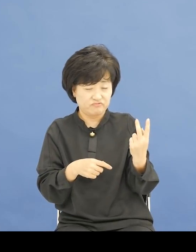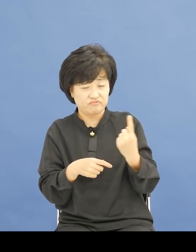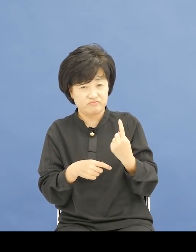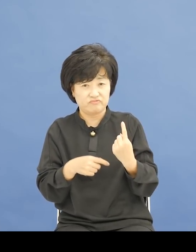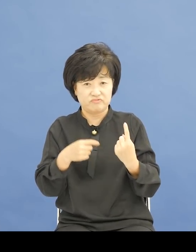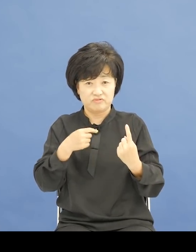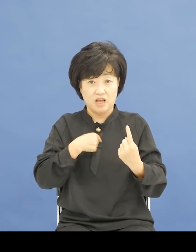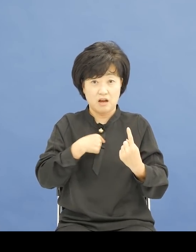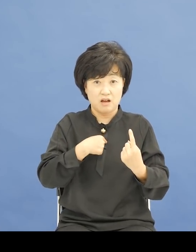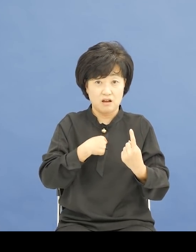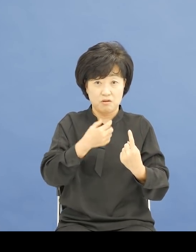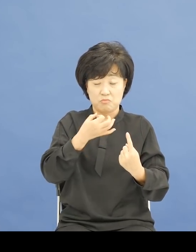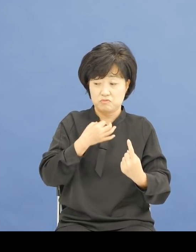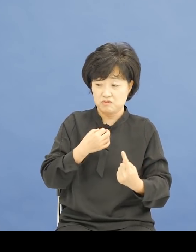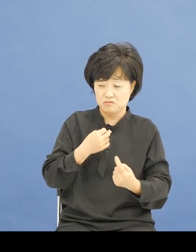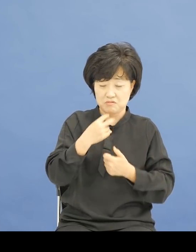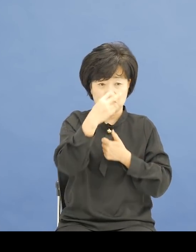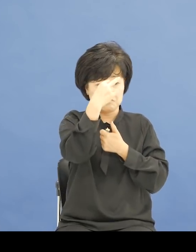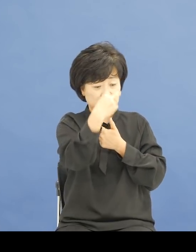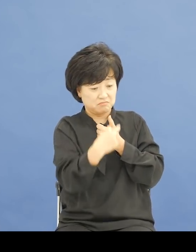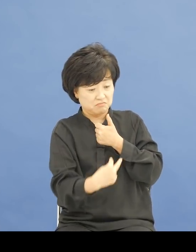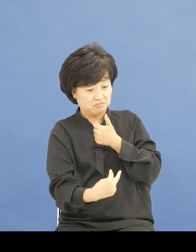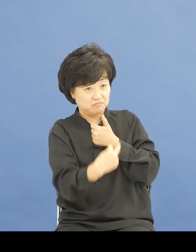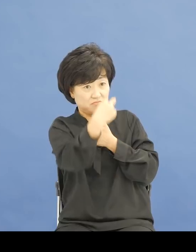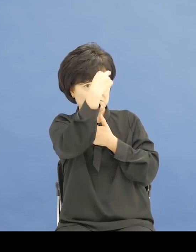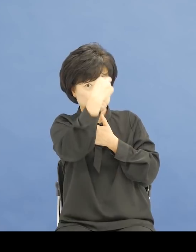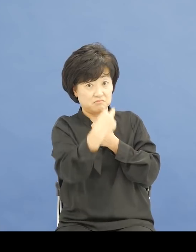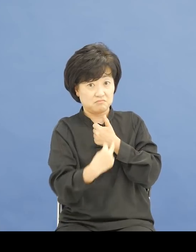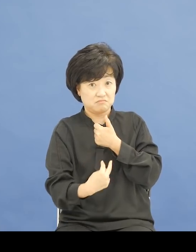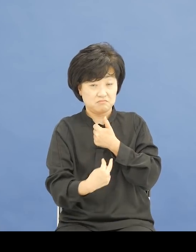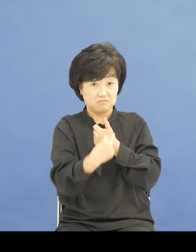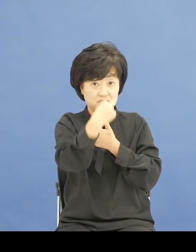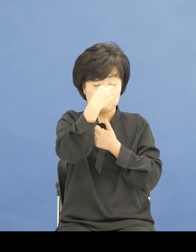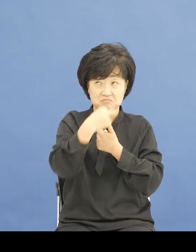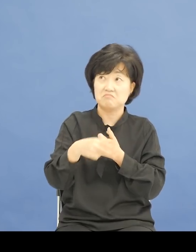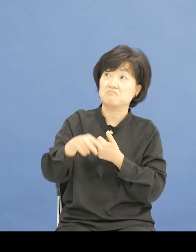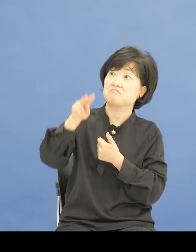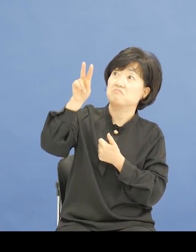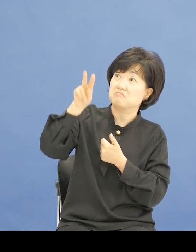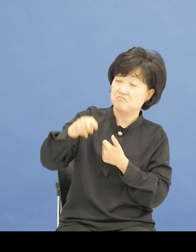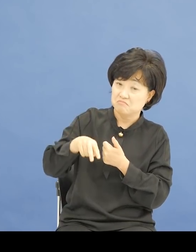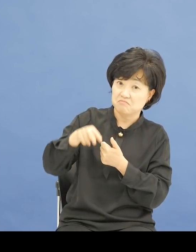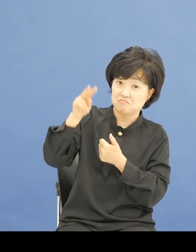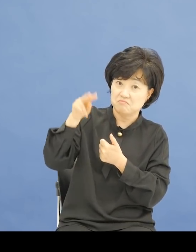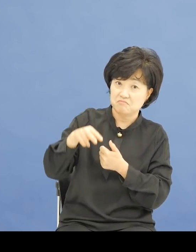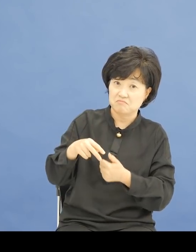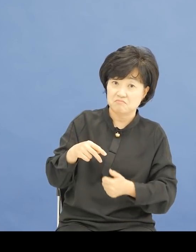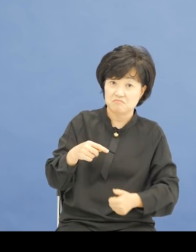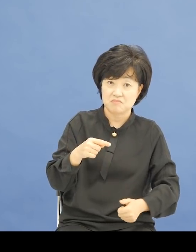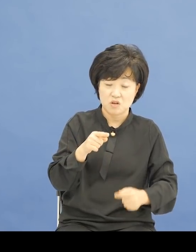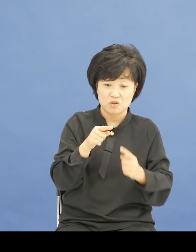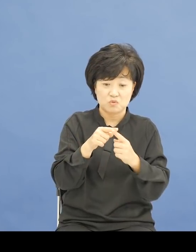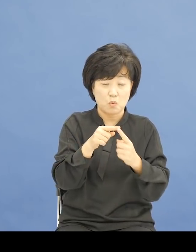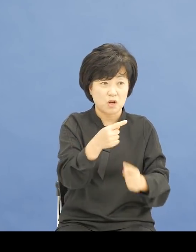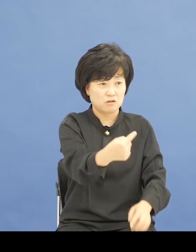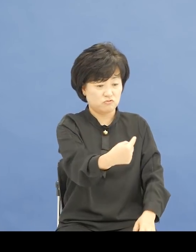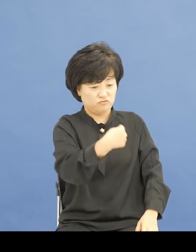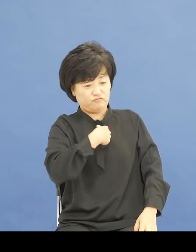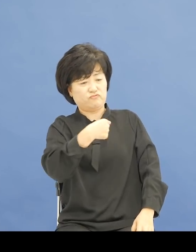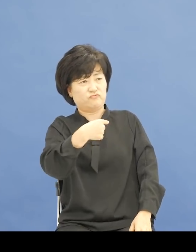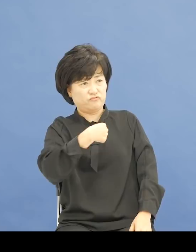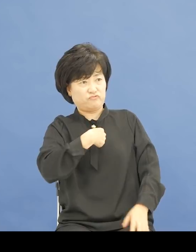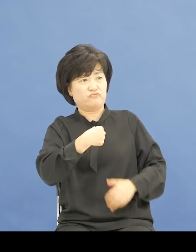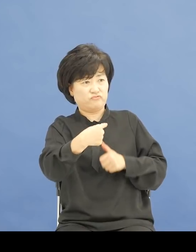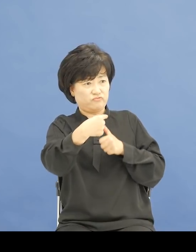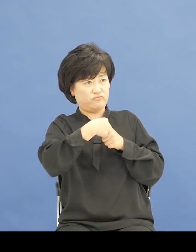네. 제 앞으로 딱 오시더니 위아래로 저를 이런 눈빛으로 막 보시는 네. 겁니다. 위아래로 딱 보시면서 손가락으로 제 가슴을